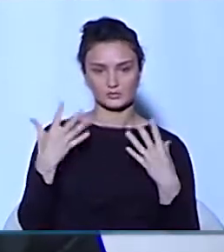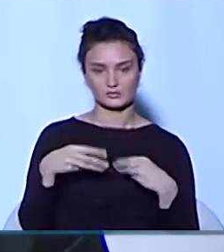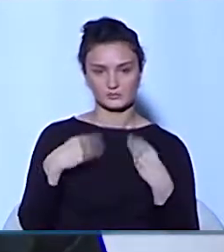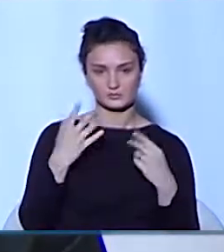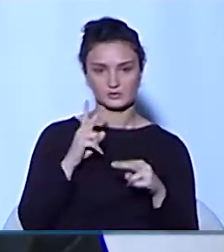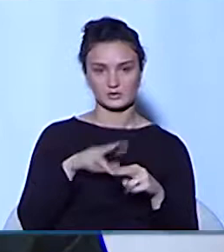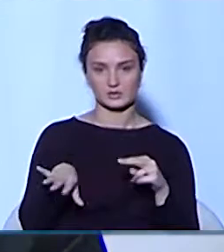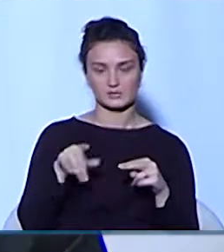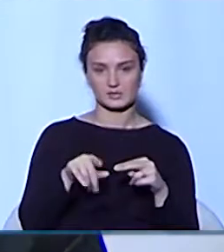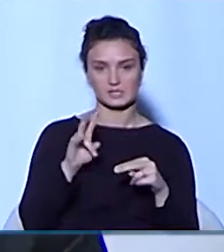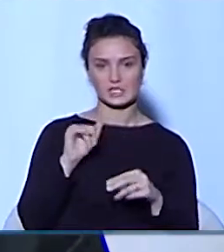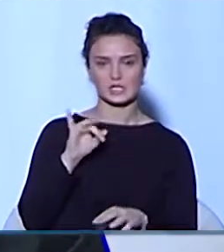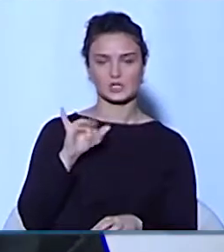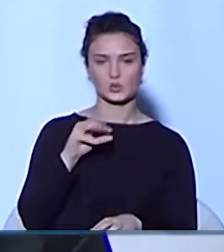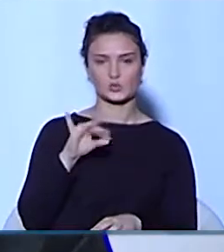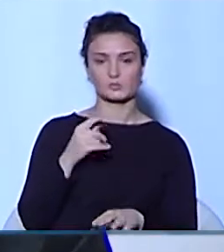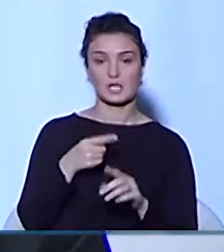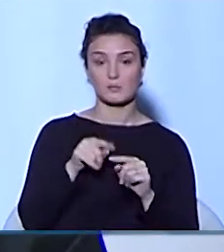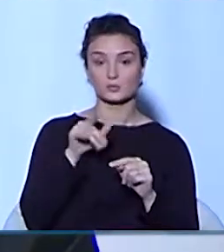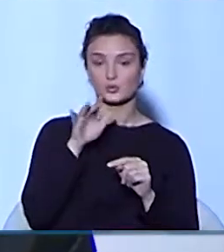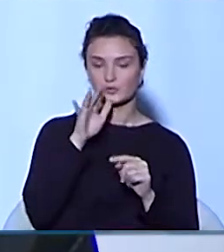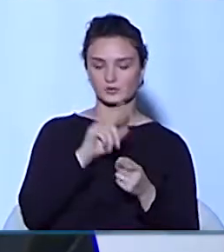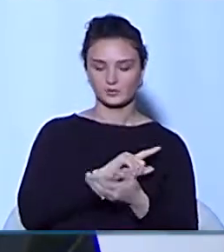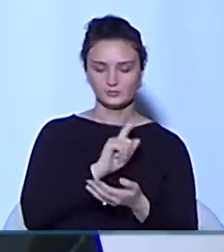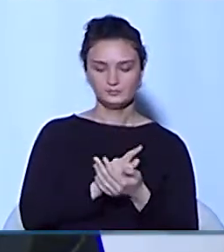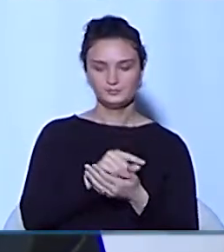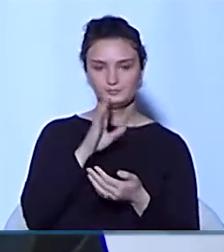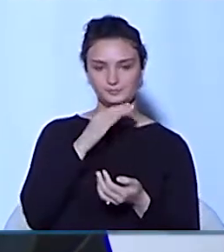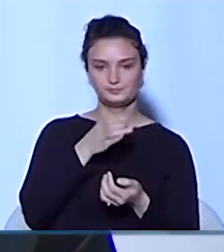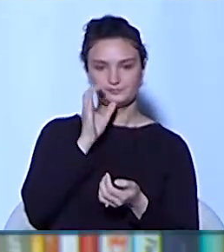კარგავთ ამ ნატრიუმს, ეს აი იმ პერიოდისთვის მინერალური წყლებია, რომ